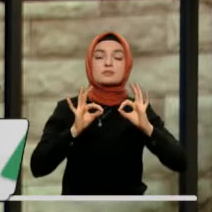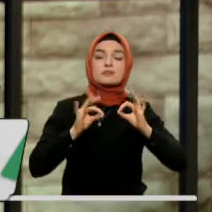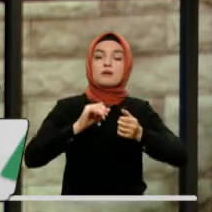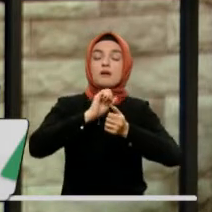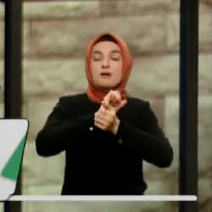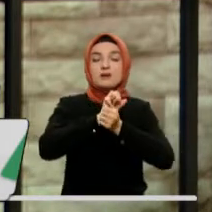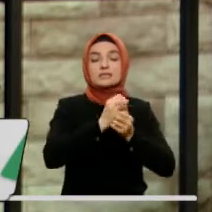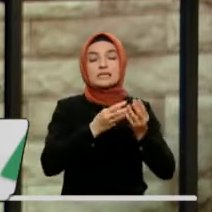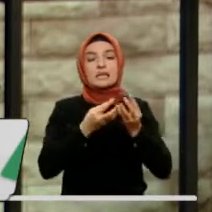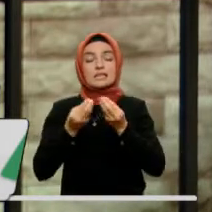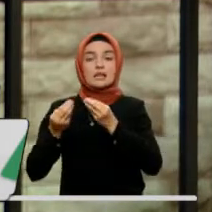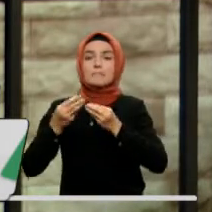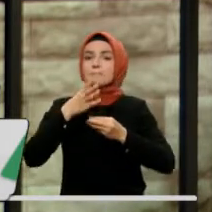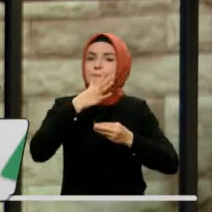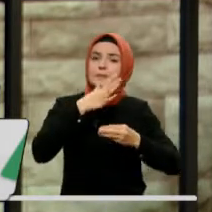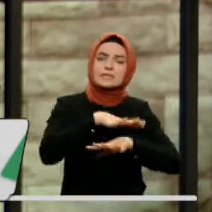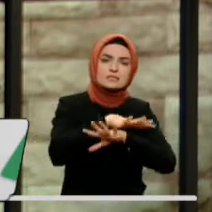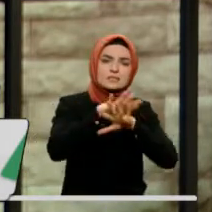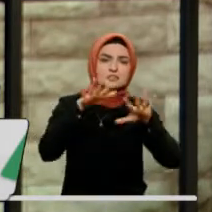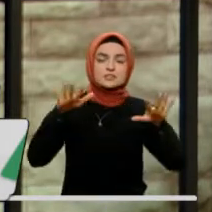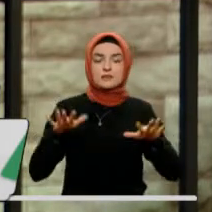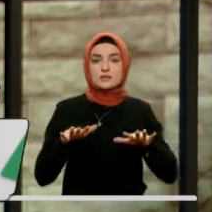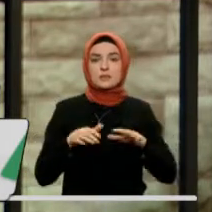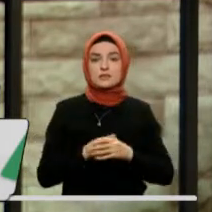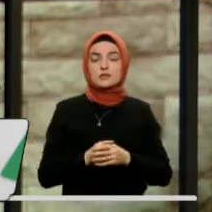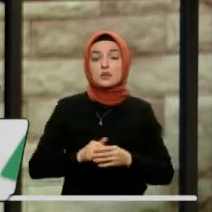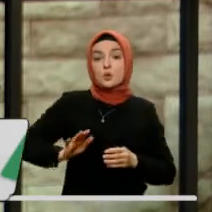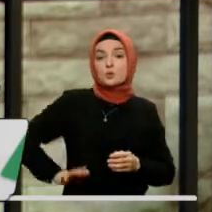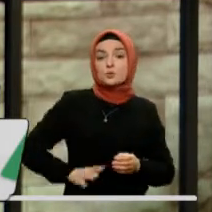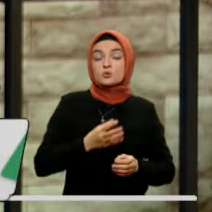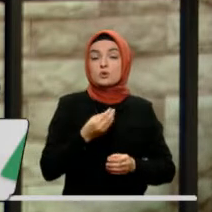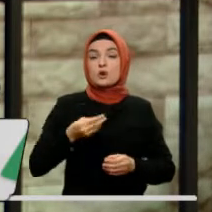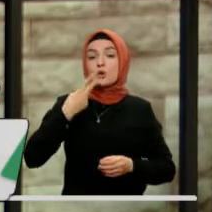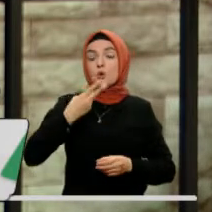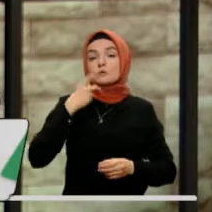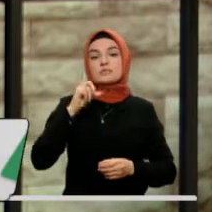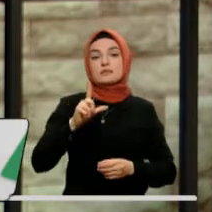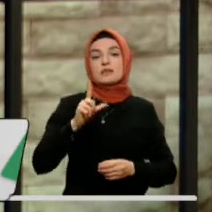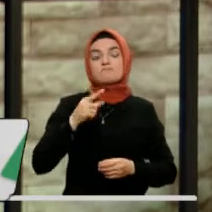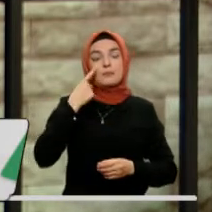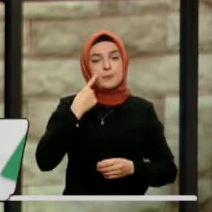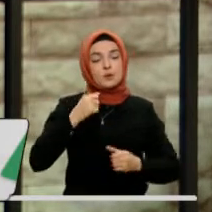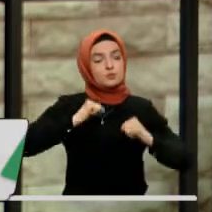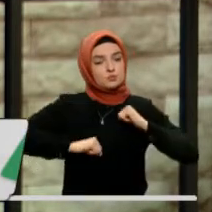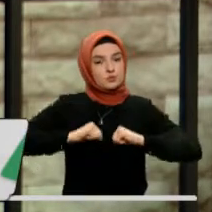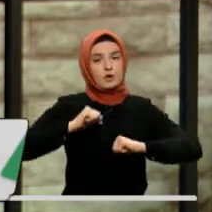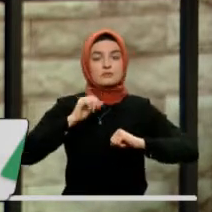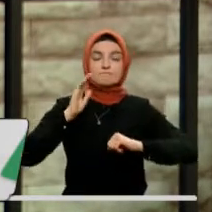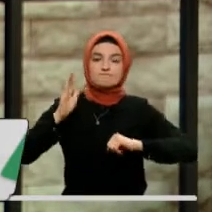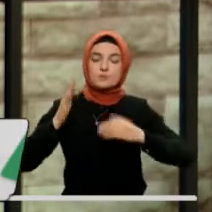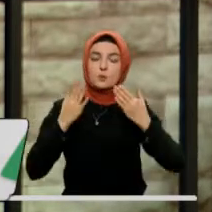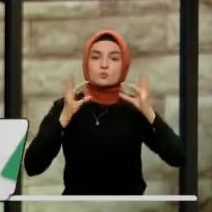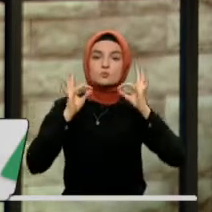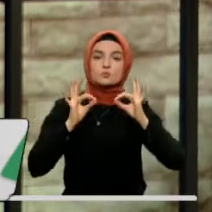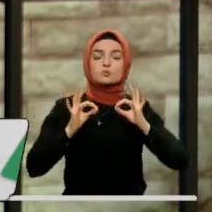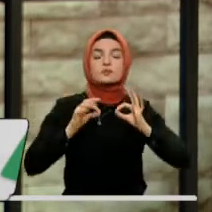ailelerin bildikleri çevreden çocuklarınla konuşması lazım. Bak yavrum üniversiteye gidiyorsun. Orada mutlaka kız